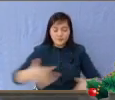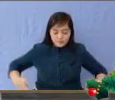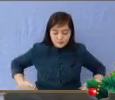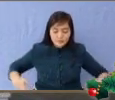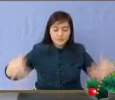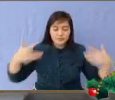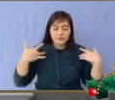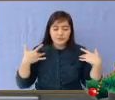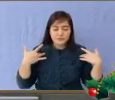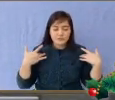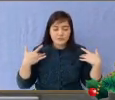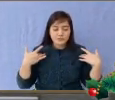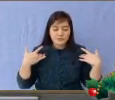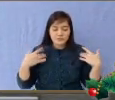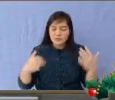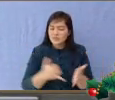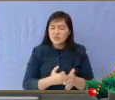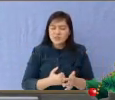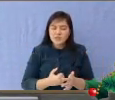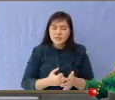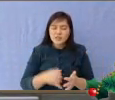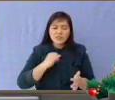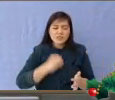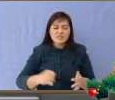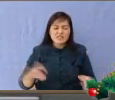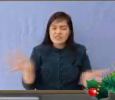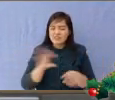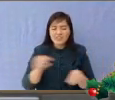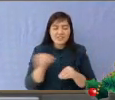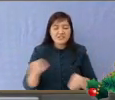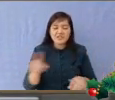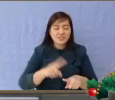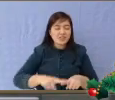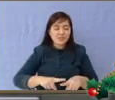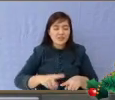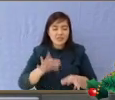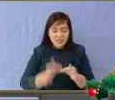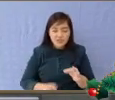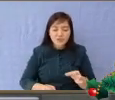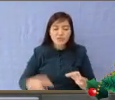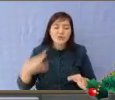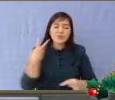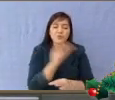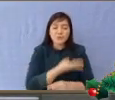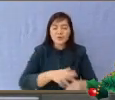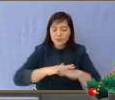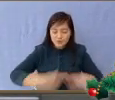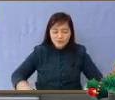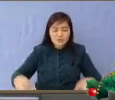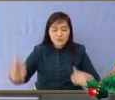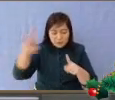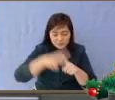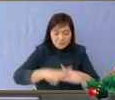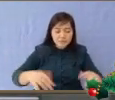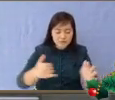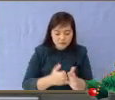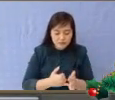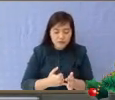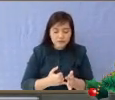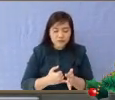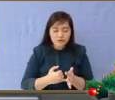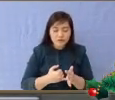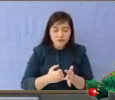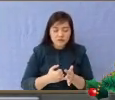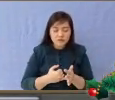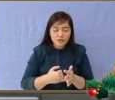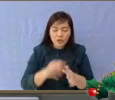Baliwala po ang bawat mensaheng naririnig namin sa pulpitong ito kung hindi rin po namin i-apply. Amen. Panginoon, huwag niyo pong hayaan na ang